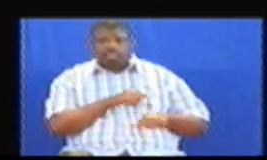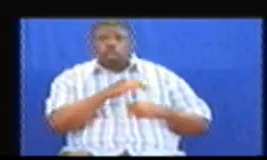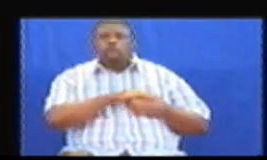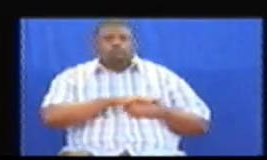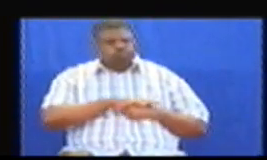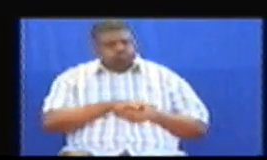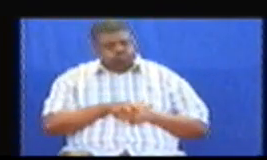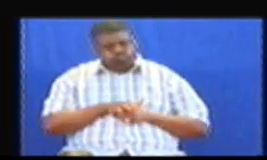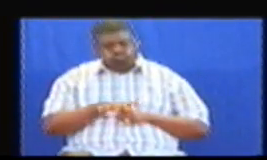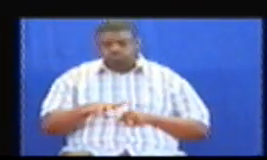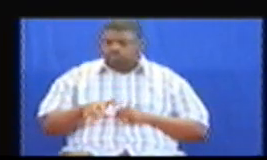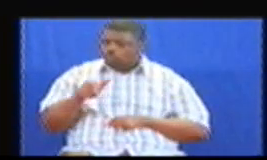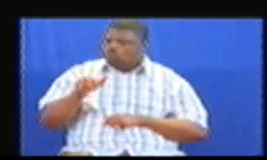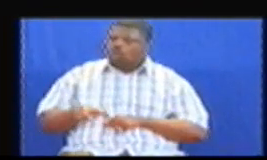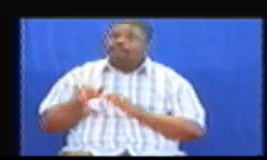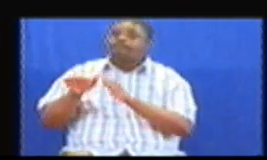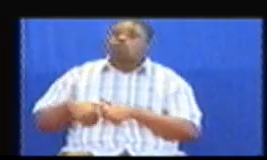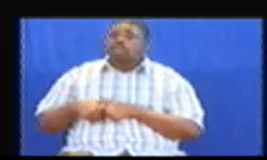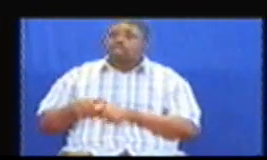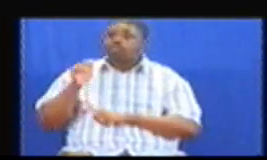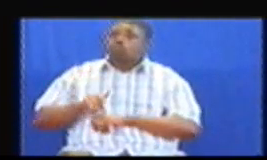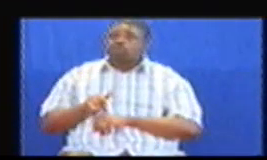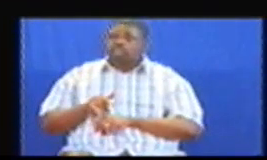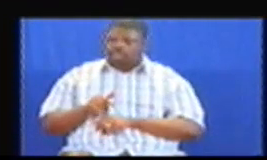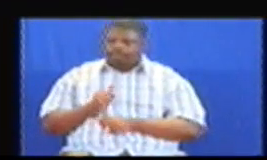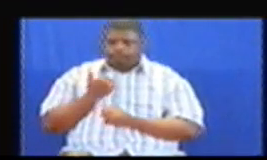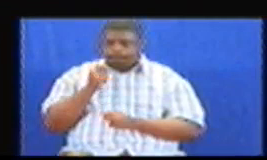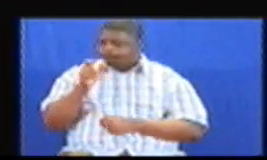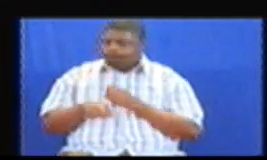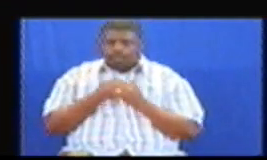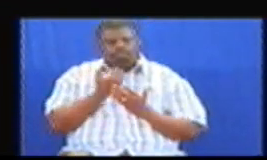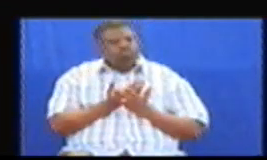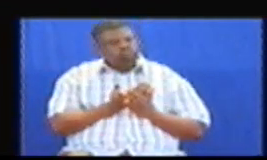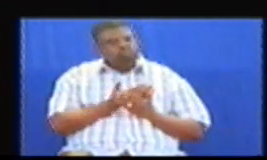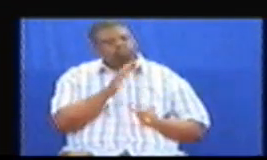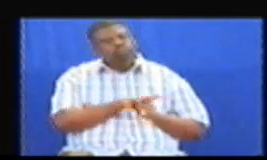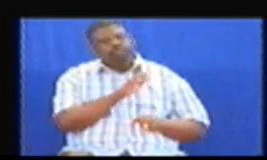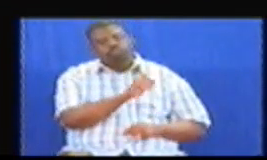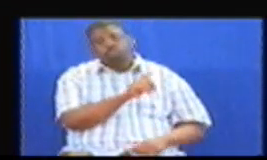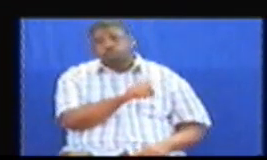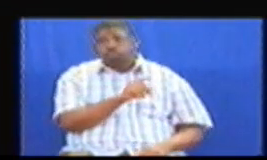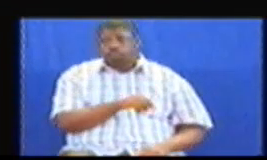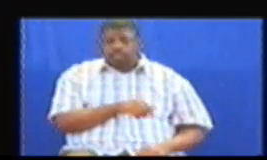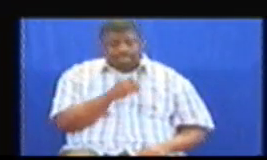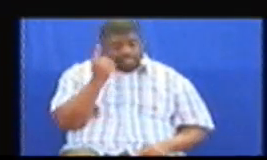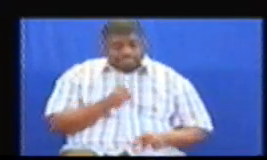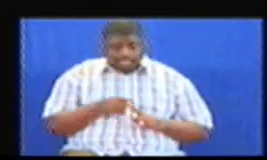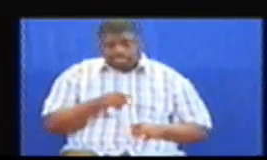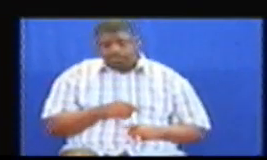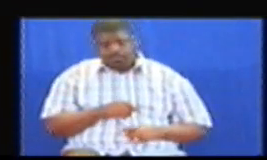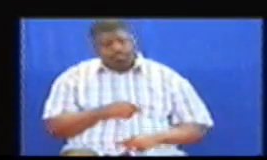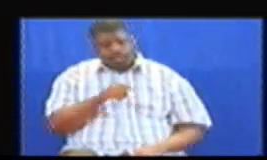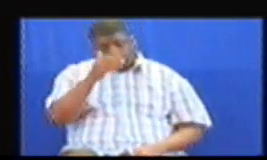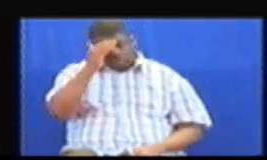Wabunge wengi wamegusia kwamba tuna mahabusu wengi, kuna hatari kwa askari wetu magereza, tuna hatari kwa askari wetu ambao wanaenda kukamata watu